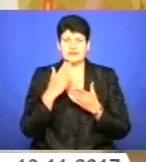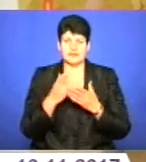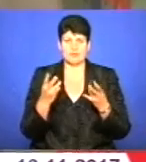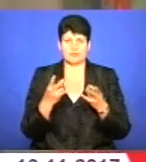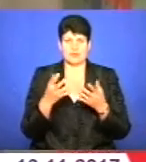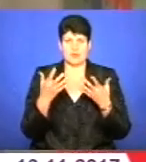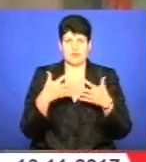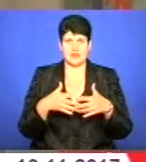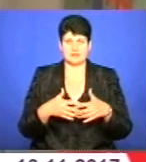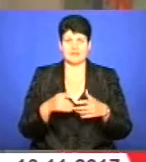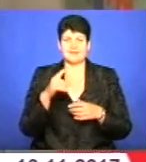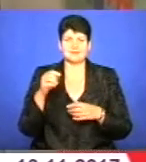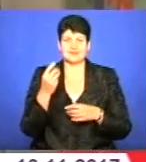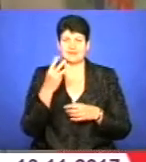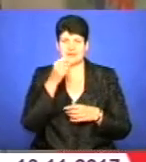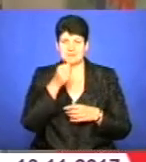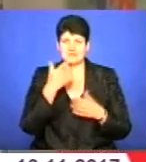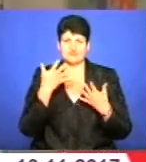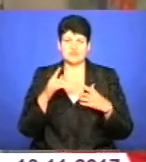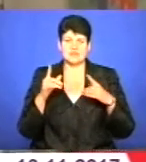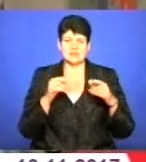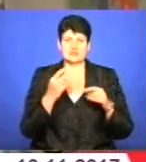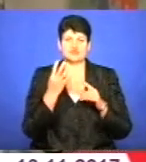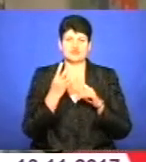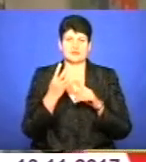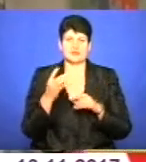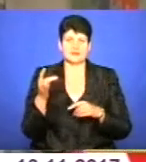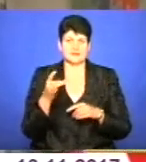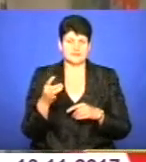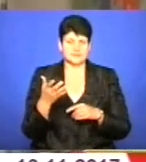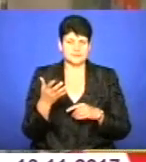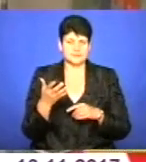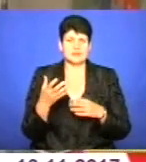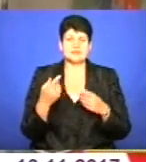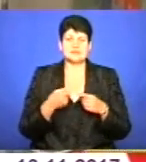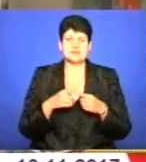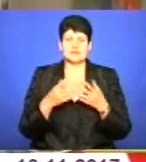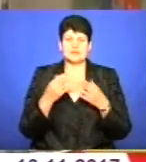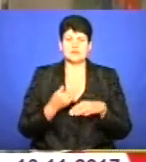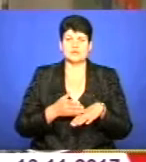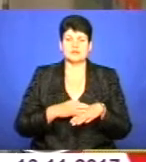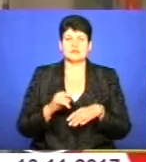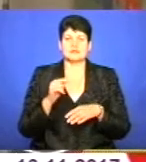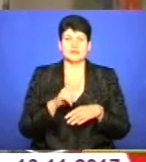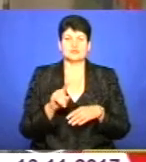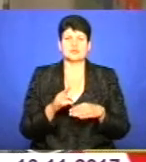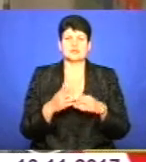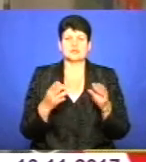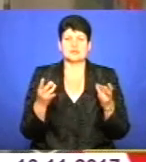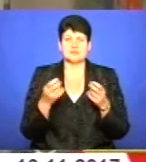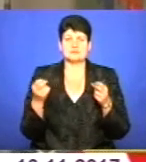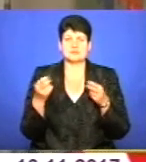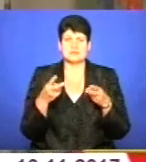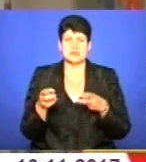обладнання. За 3 місяці ми вже їздили 4 рази. Це ще ускладнює те, що треба, щоб спеціальна перевозка